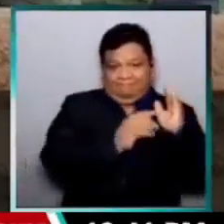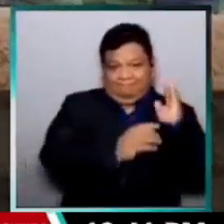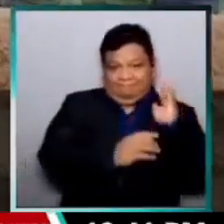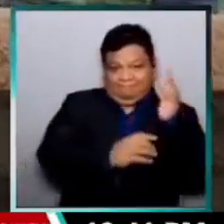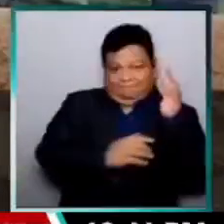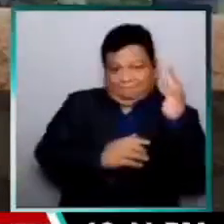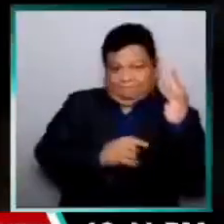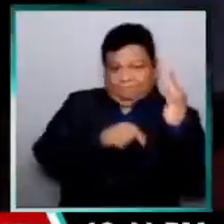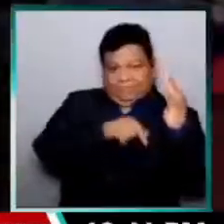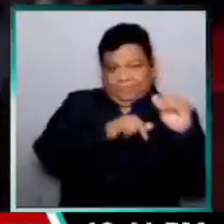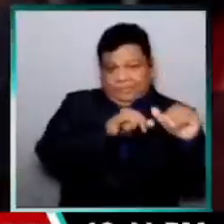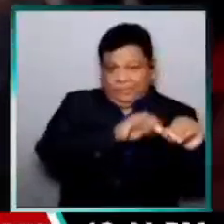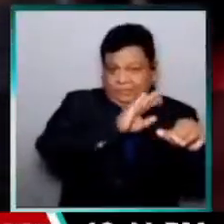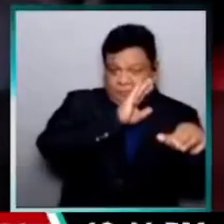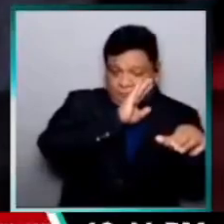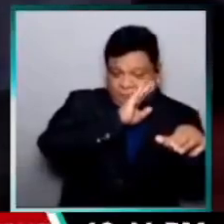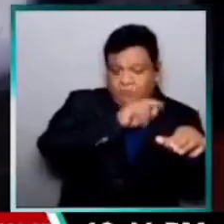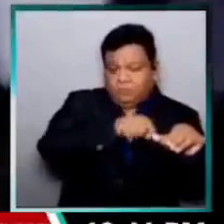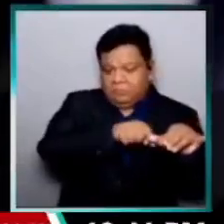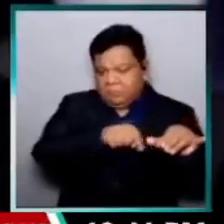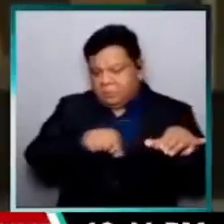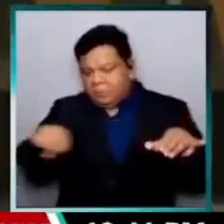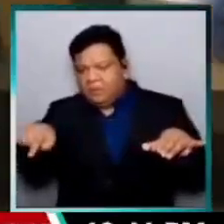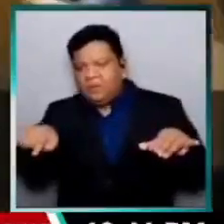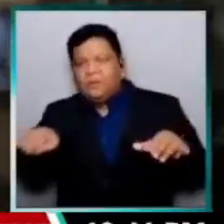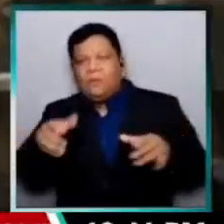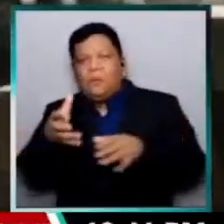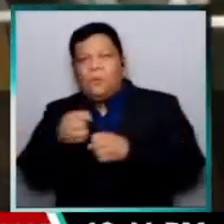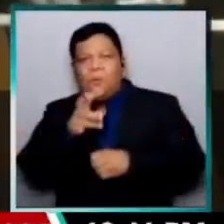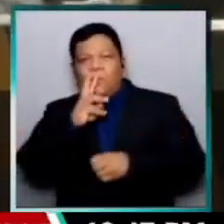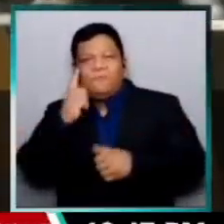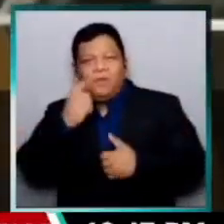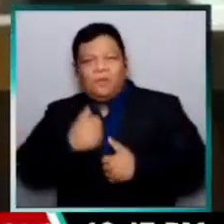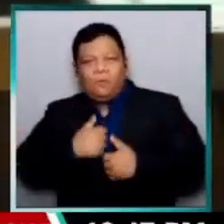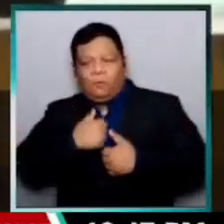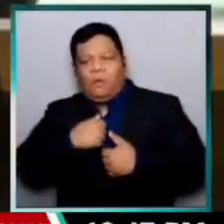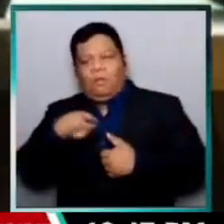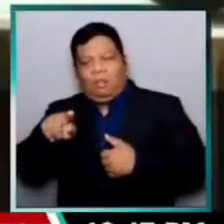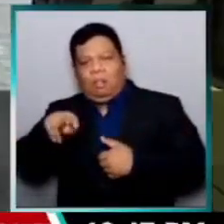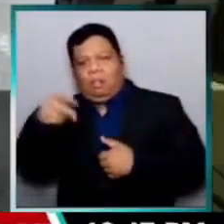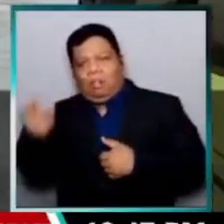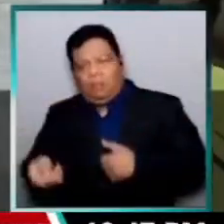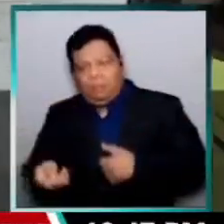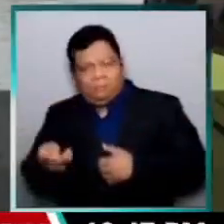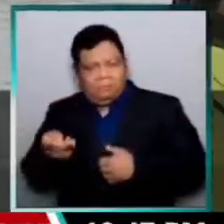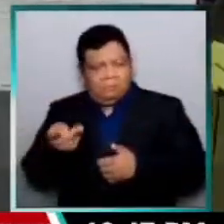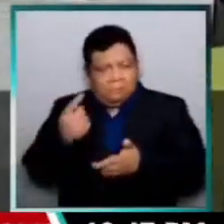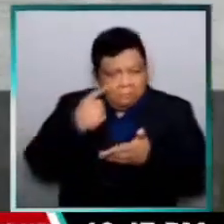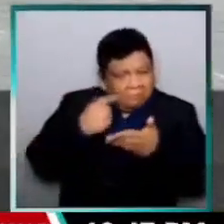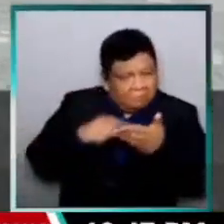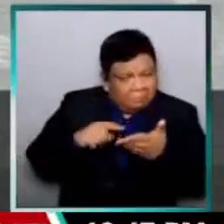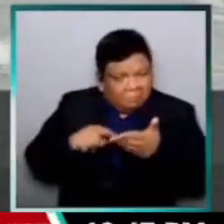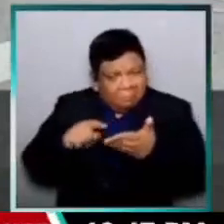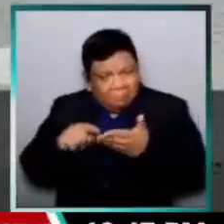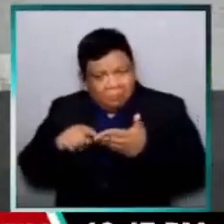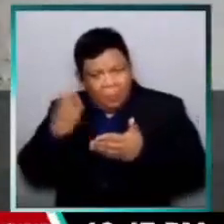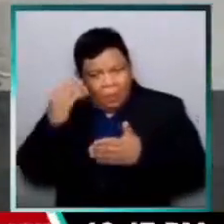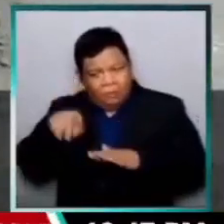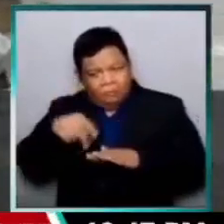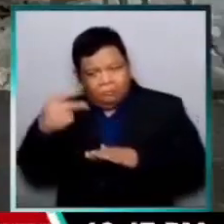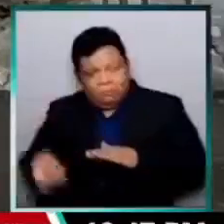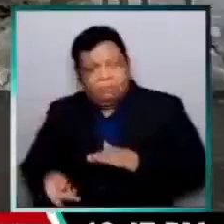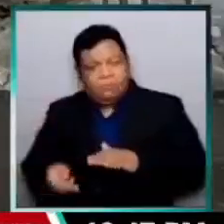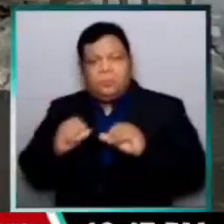ng tubig pampaligo. Iniimbestigahan na ng QCPD ang sanhi ng pagkahulog ng biktima. Aalamin din daw kung